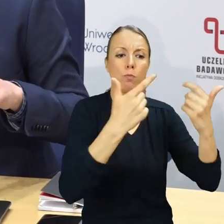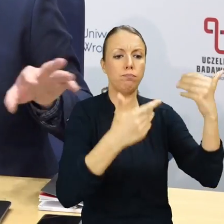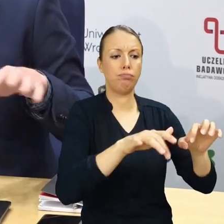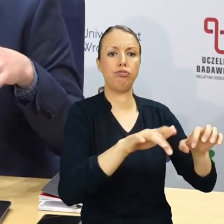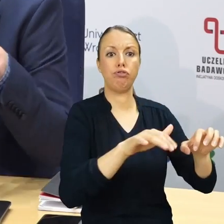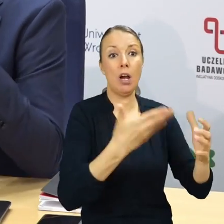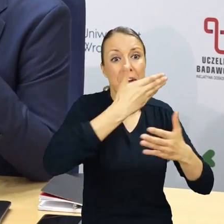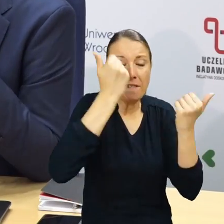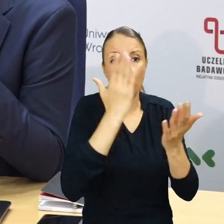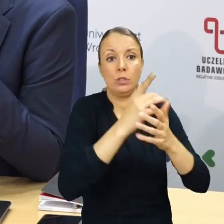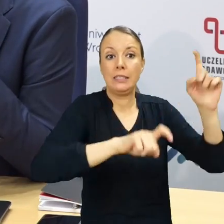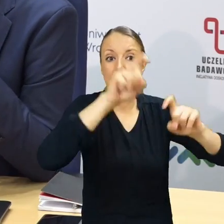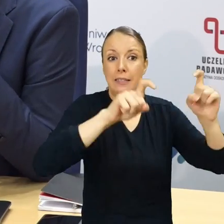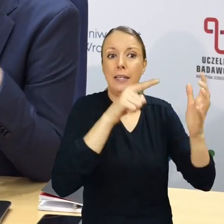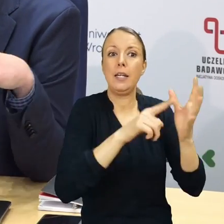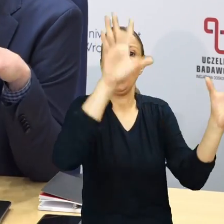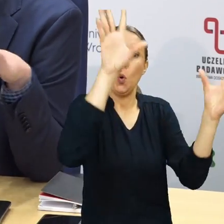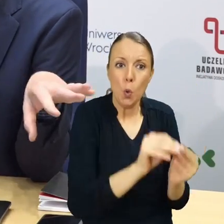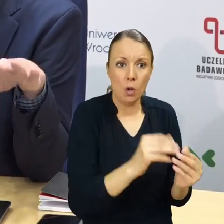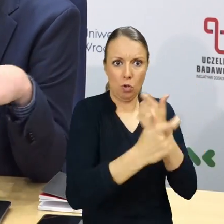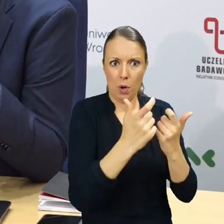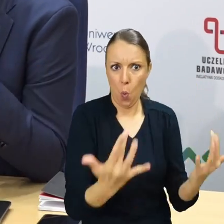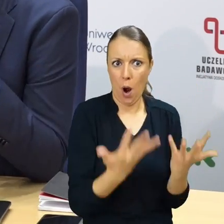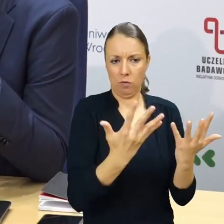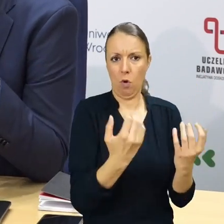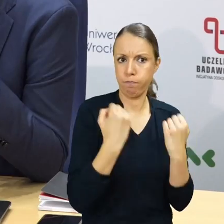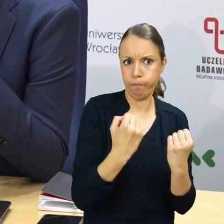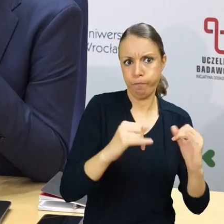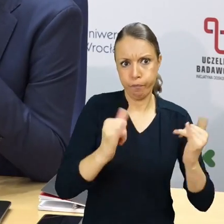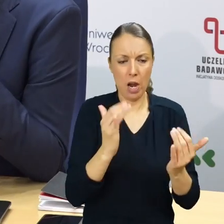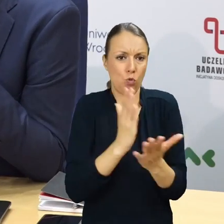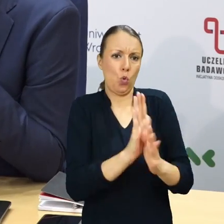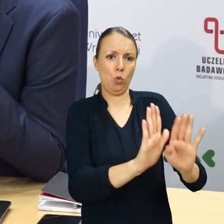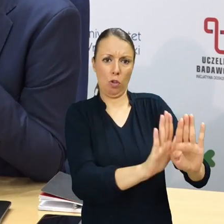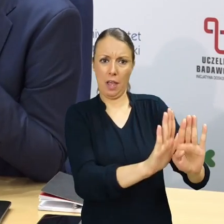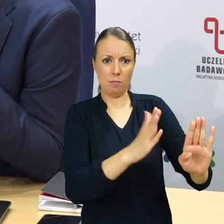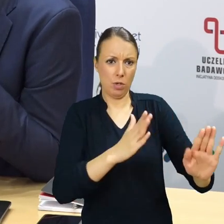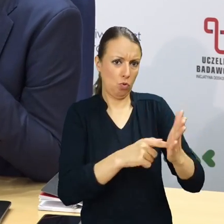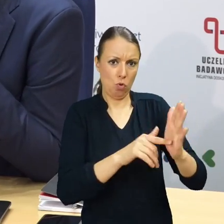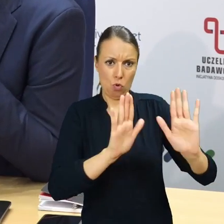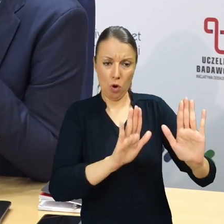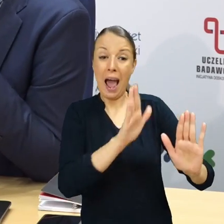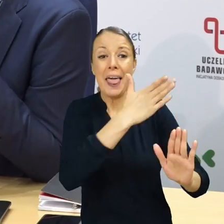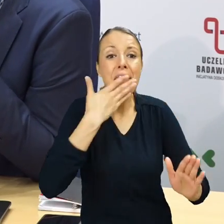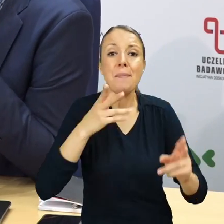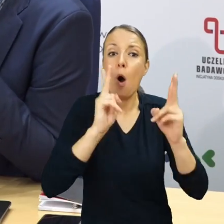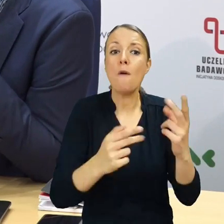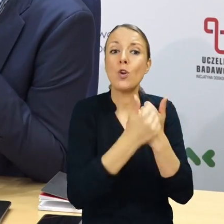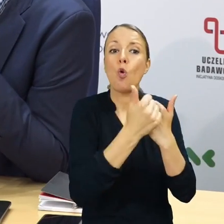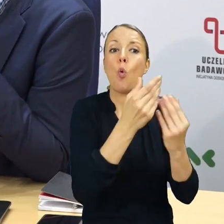czy nie, to jest chyba, wtedy idziemy w tą przetworzoną, ale to zostawmy. Ale nie ma tego dokumentu i jest